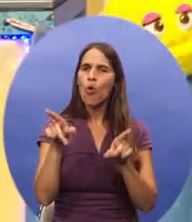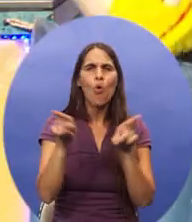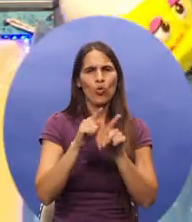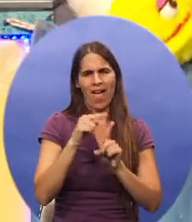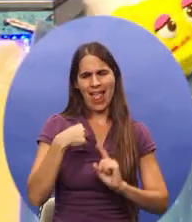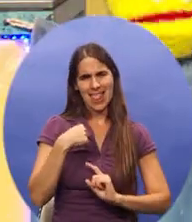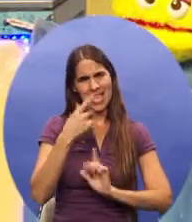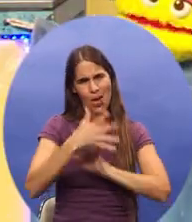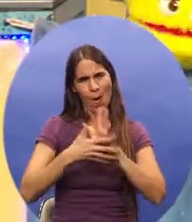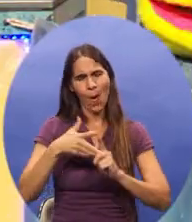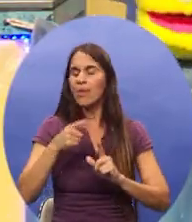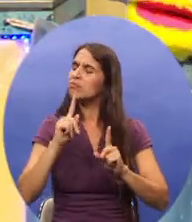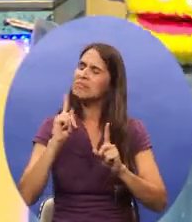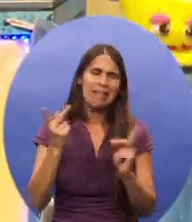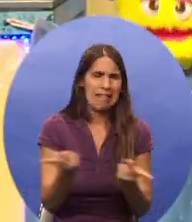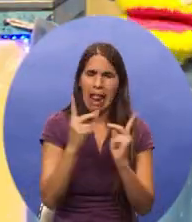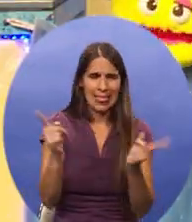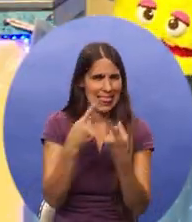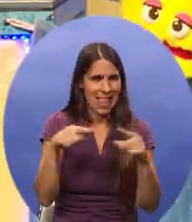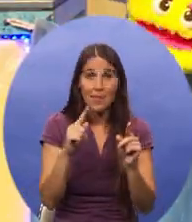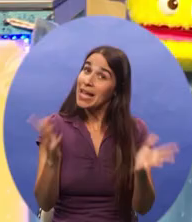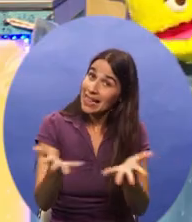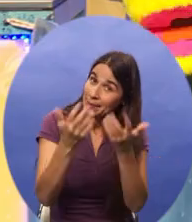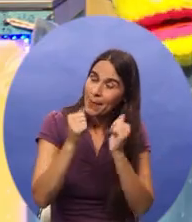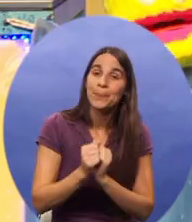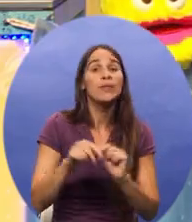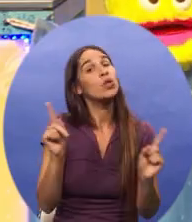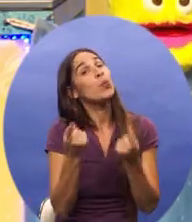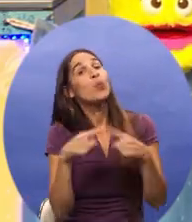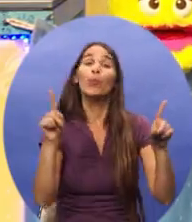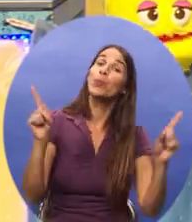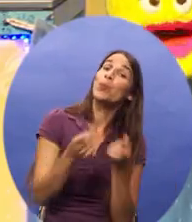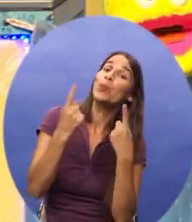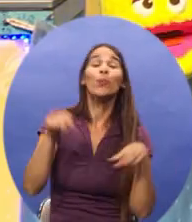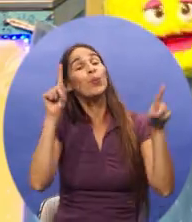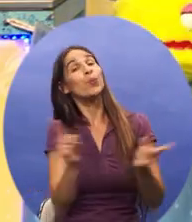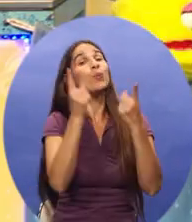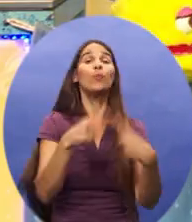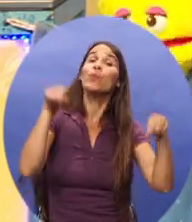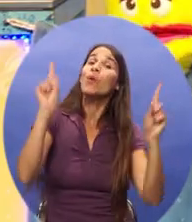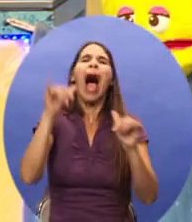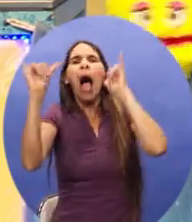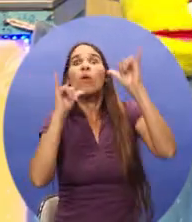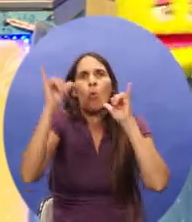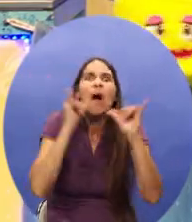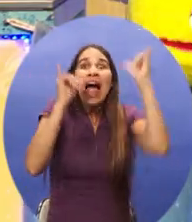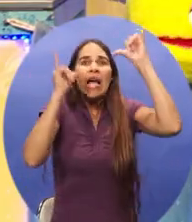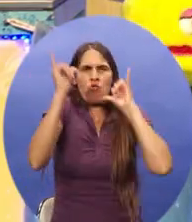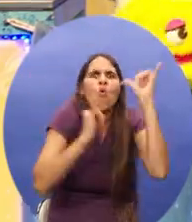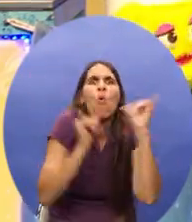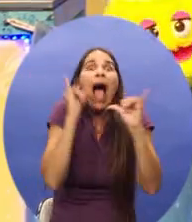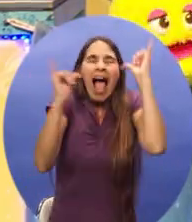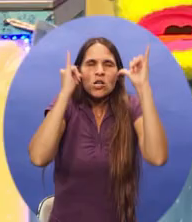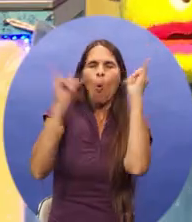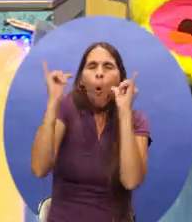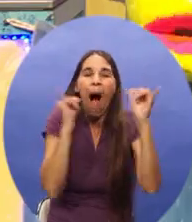ועכשיו כולם תחזרו אחריי, זה מאוד מאוד קל כל התווין האלה. קדימה אחריי. דו מי מי מי סול סור רפפה לסיסי.